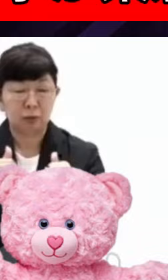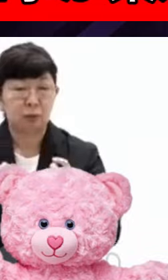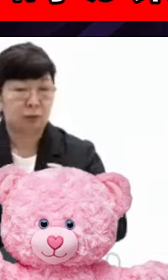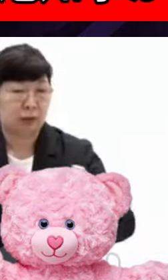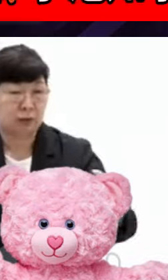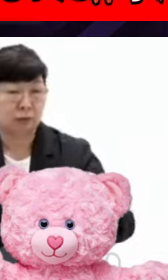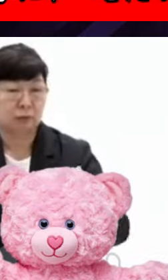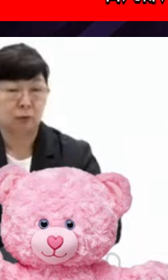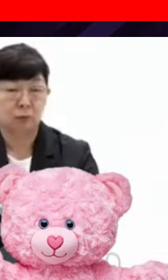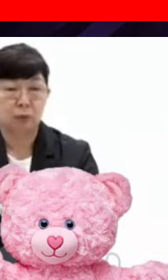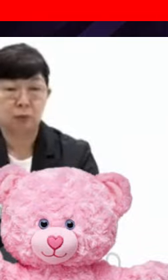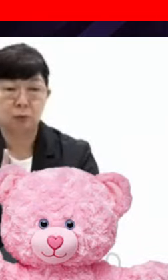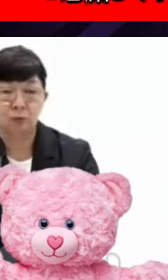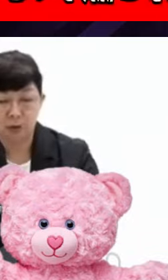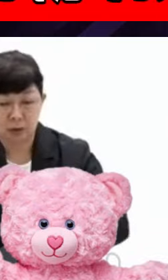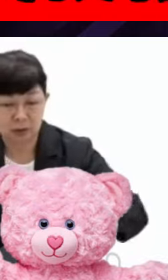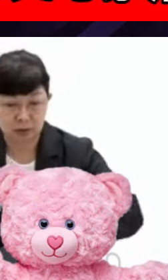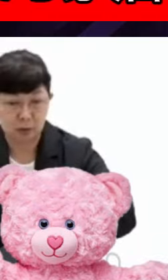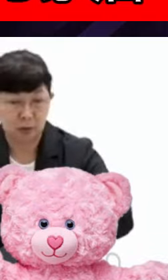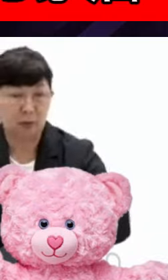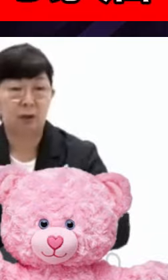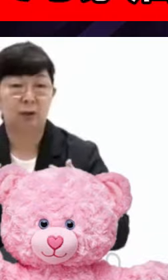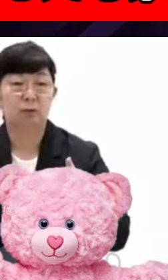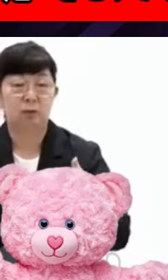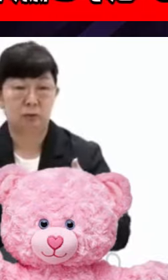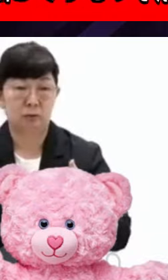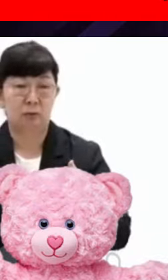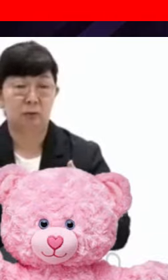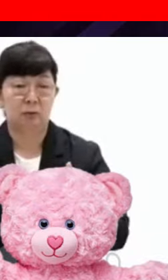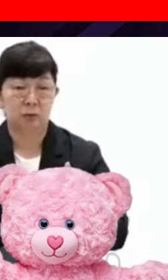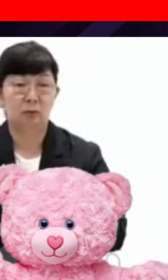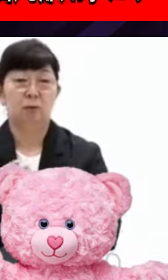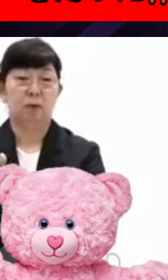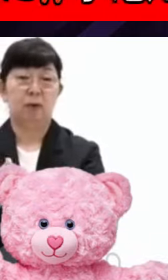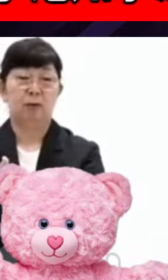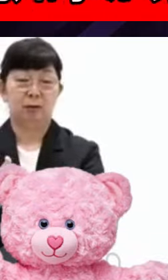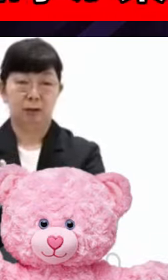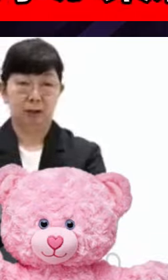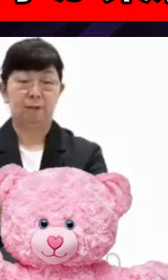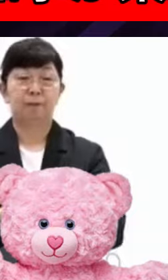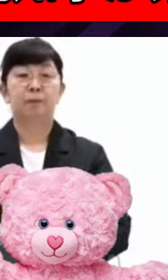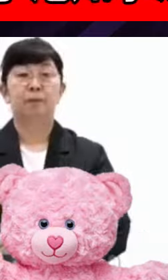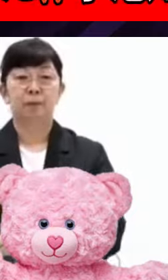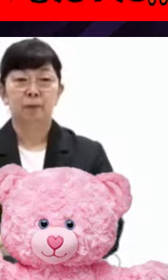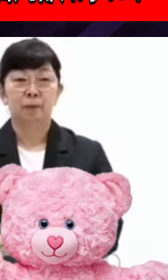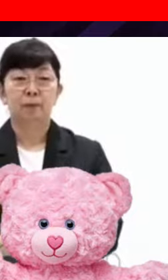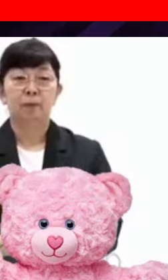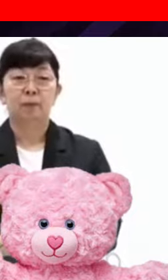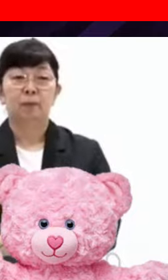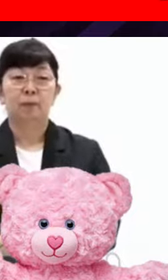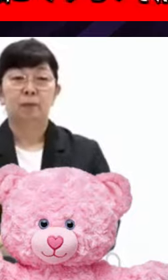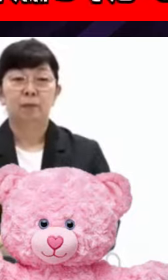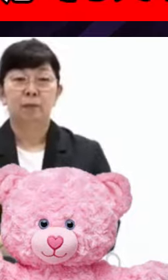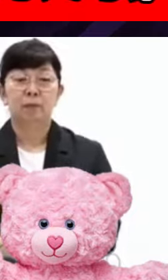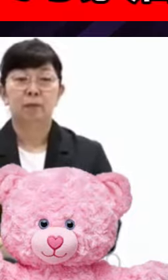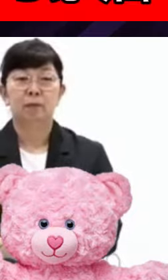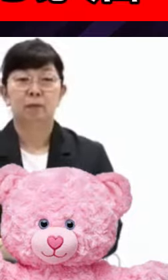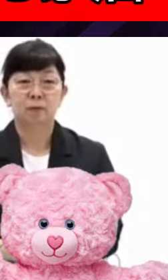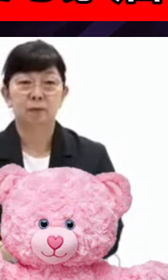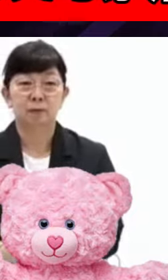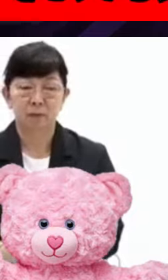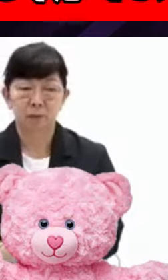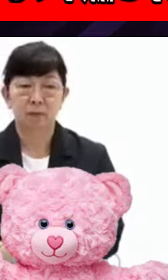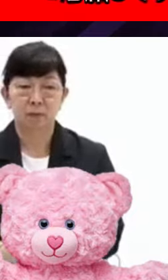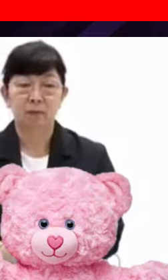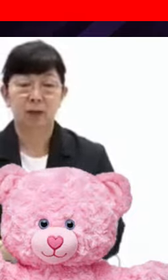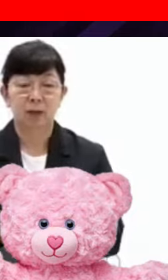ことを申し上げたい、ところで、ございます。それからパイの、その増やし